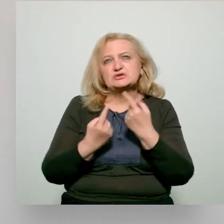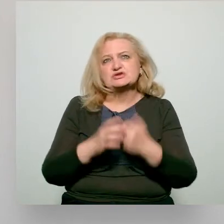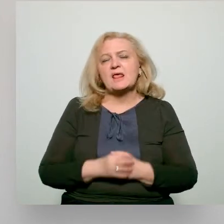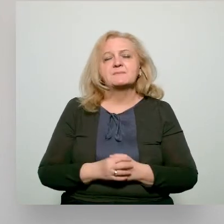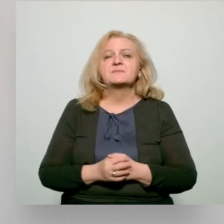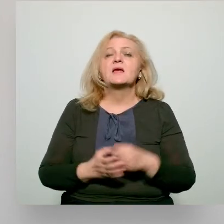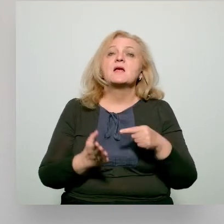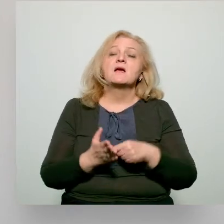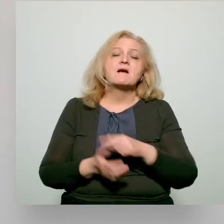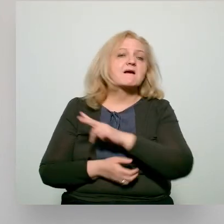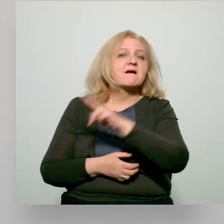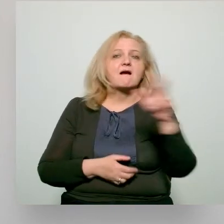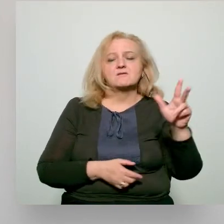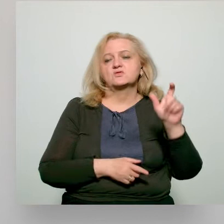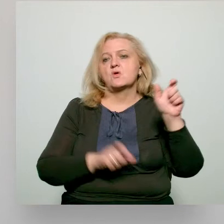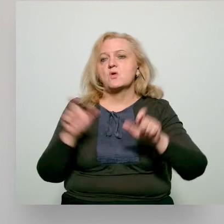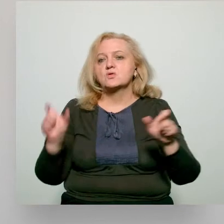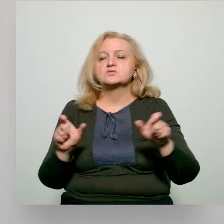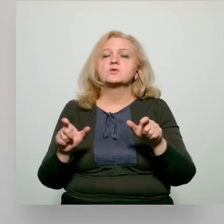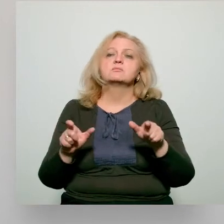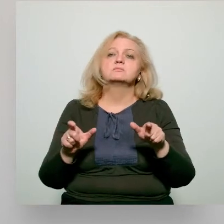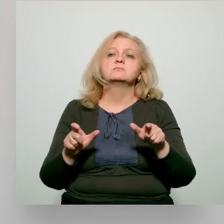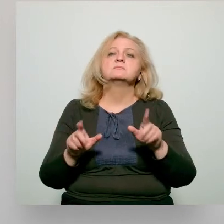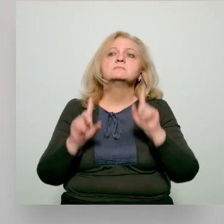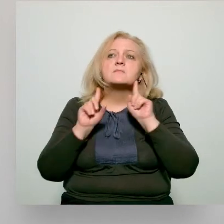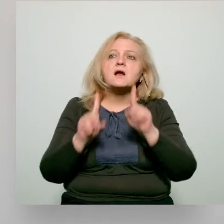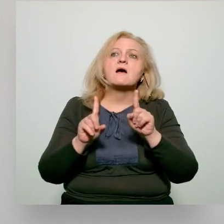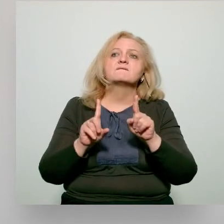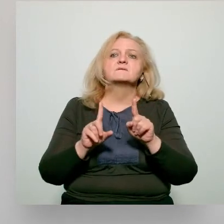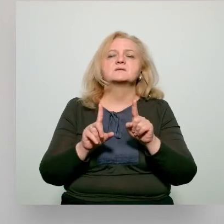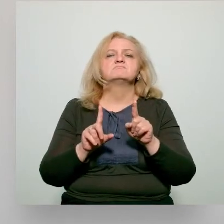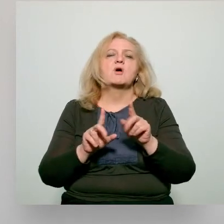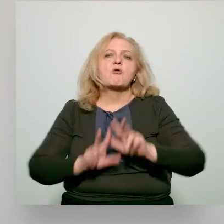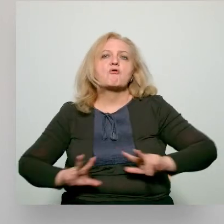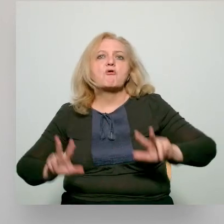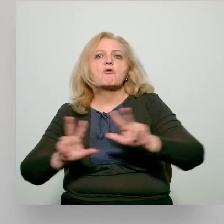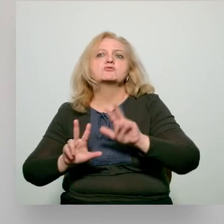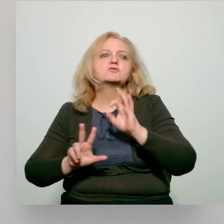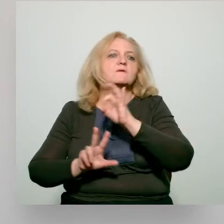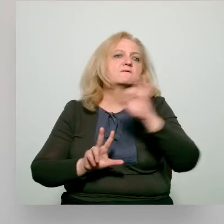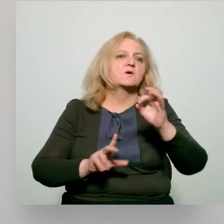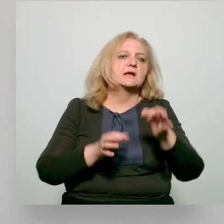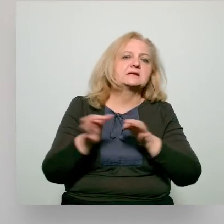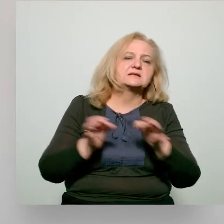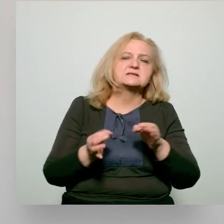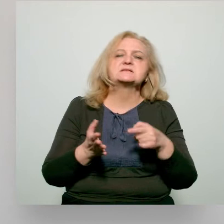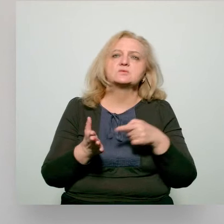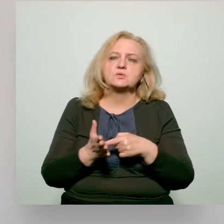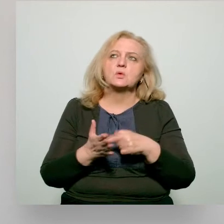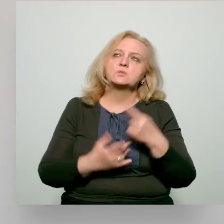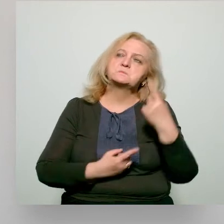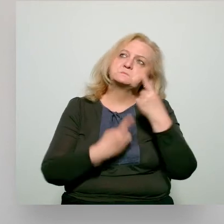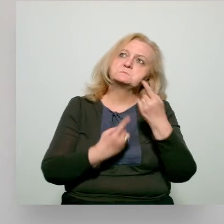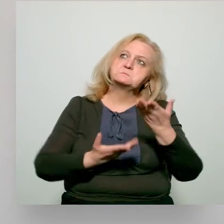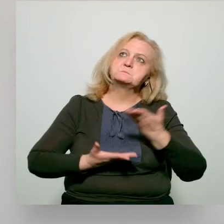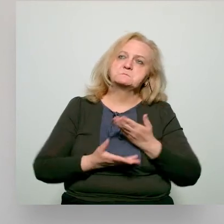tutaj dla każdego z nas nasze historie naszych rodzin pozwalają nam na refleksję. Tego nie mamy, nie